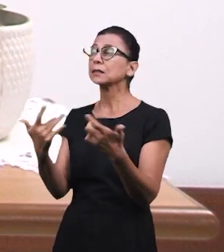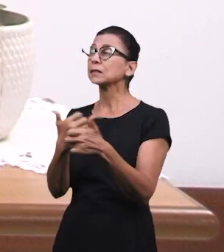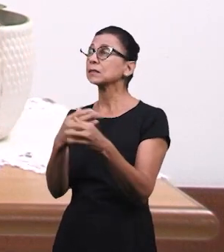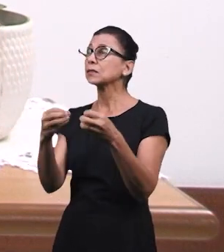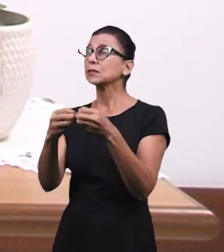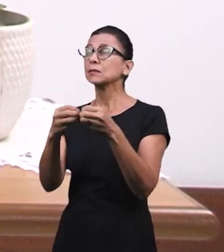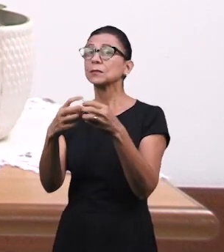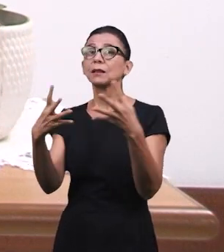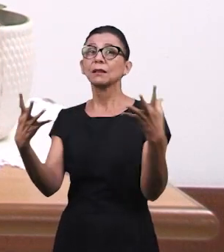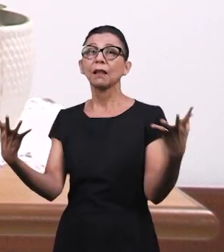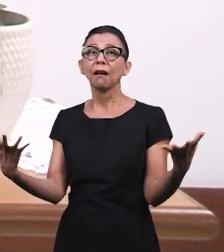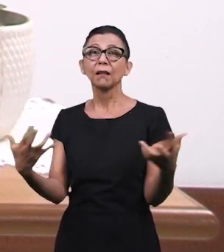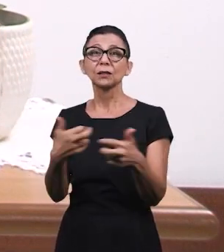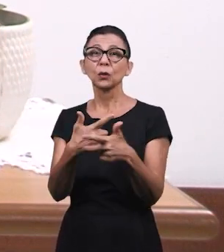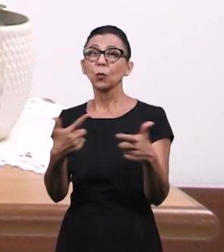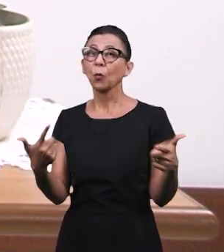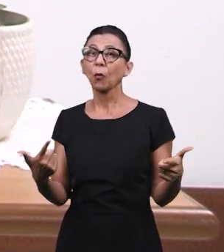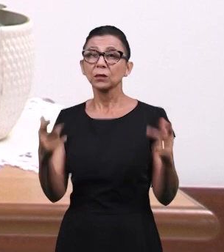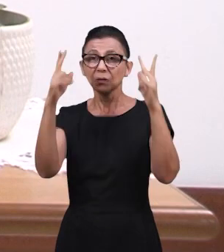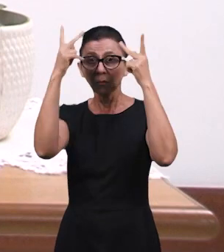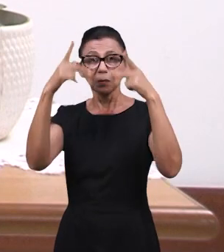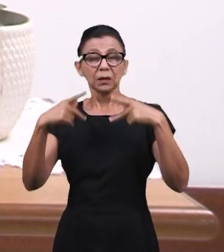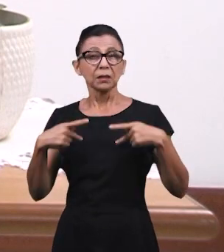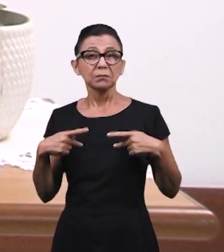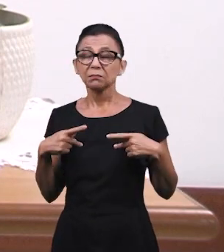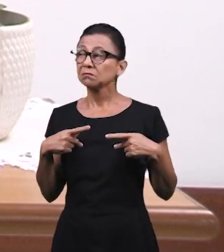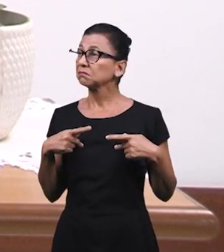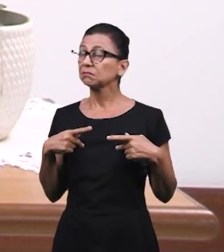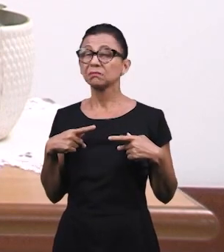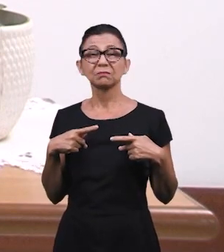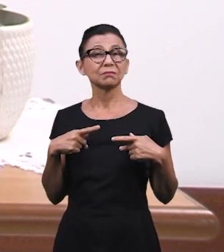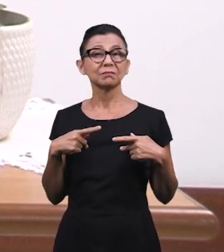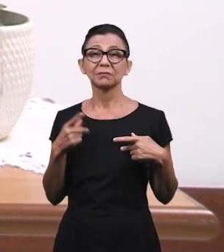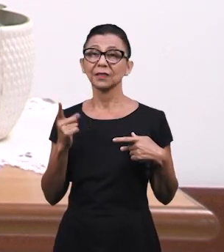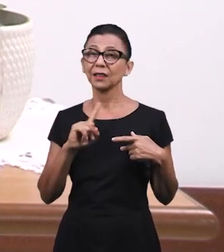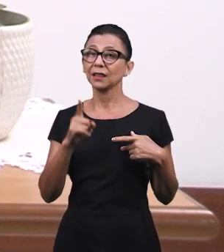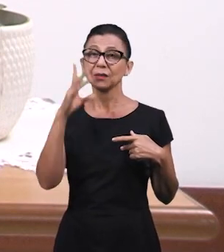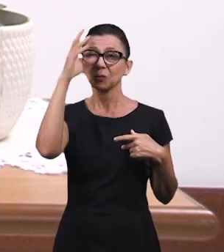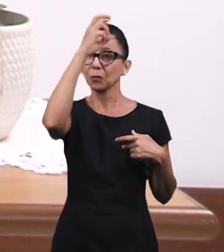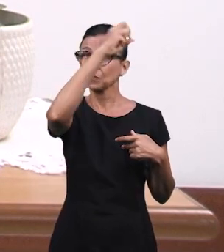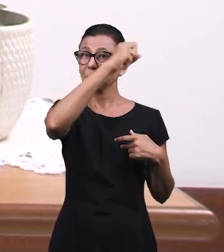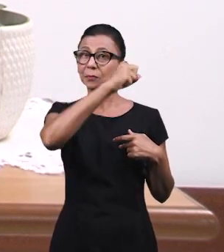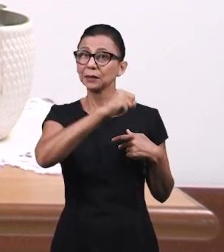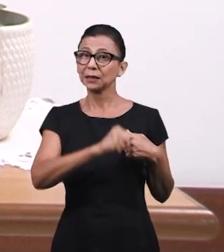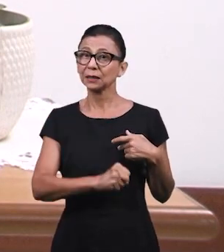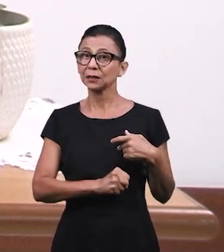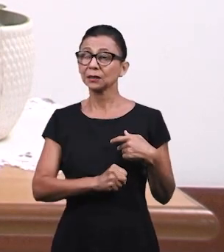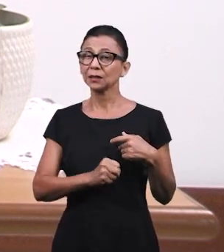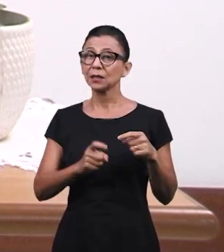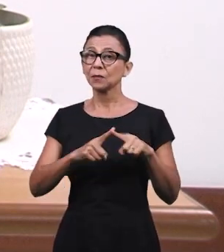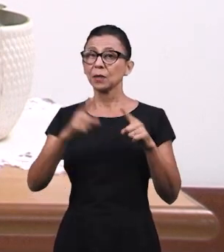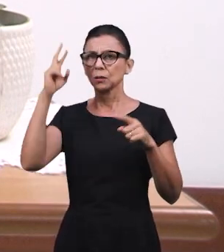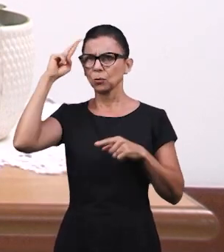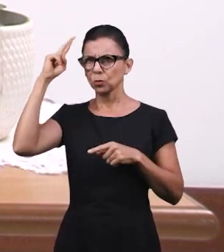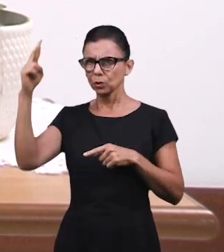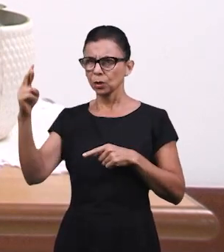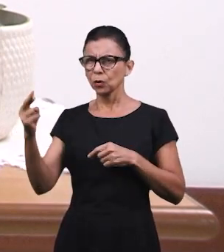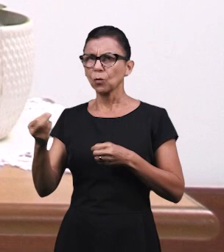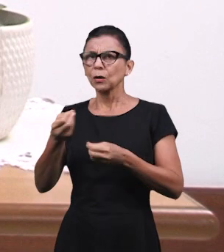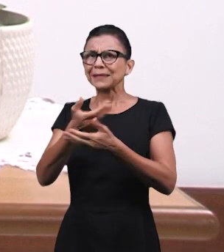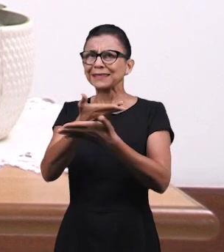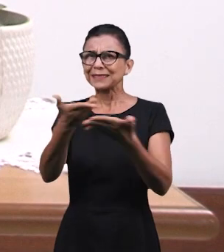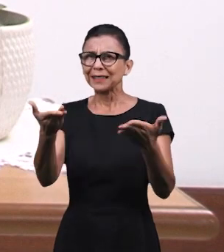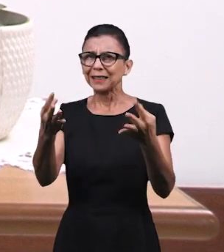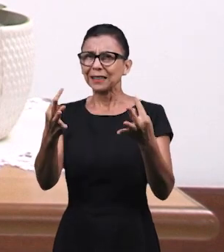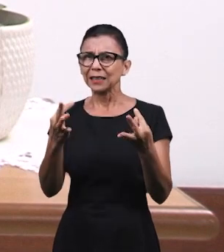несравненные богатства, которые человек не смог бы уразуметь, но и которые даются всем тем, кто принимает Иисуса Христа